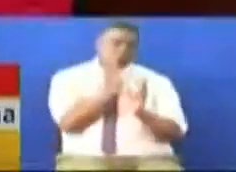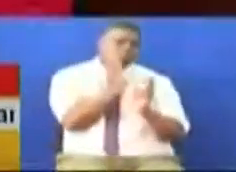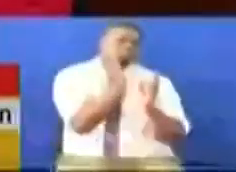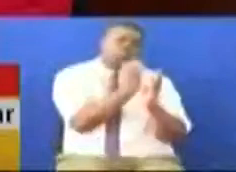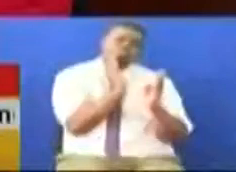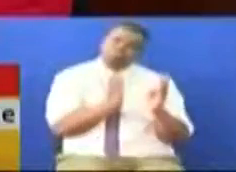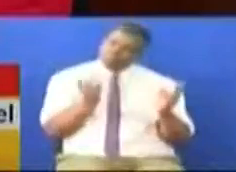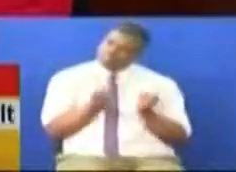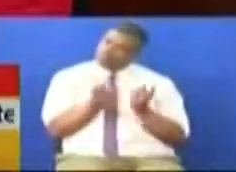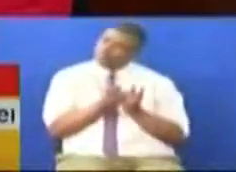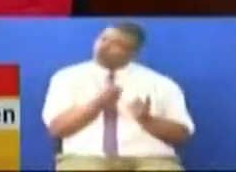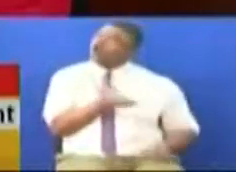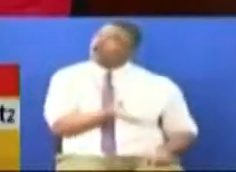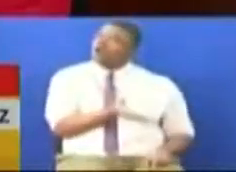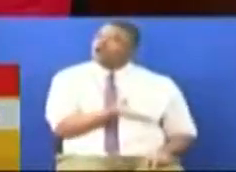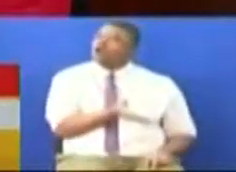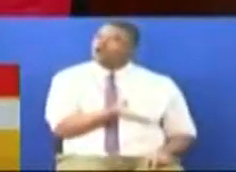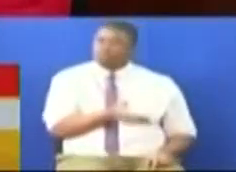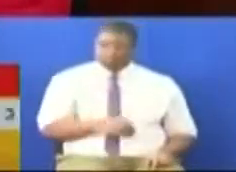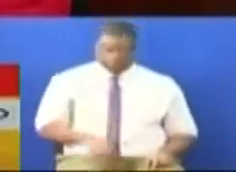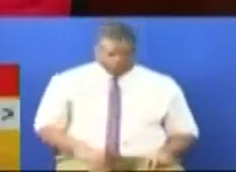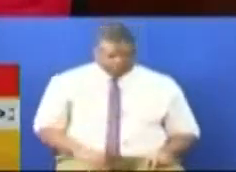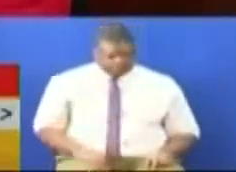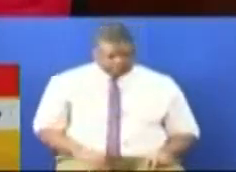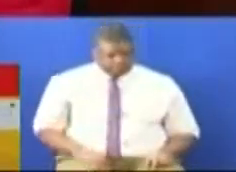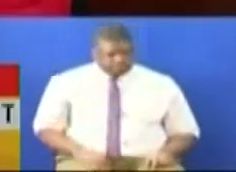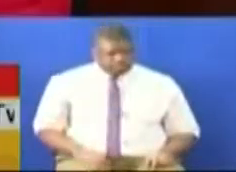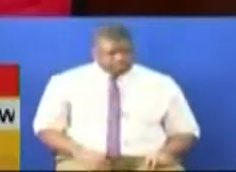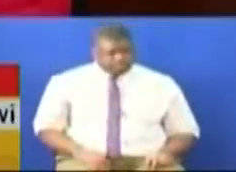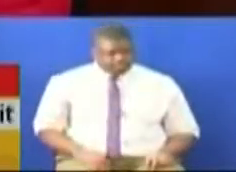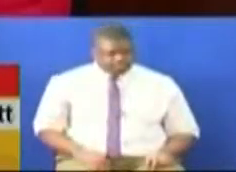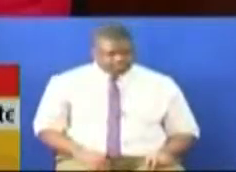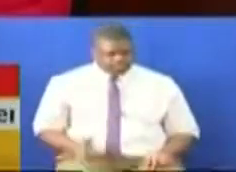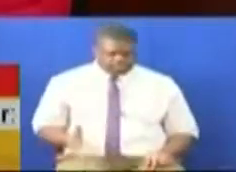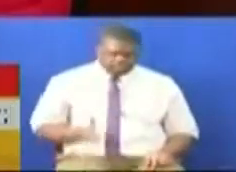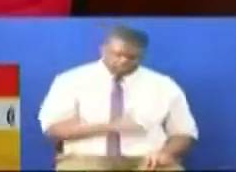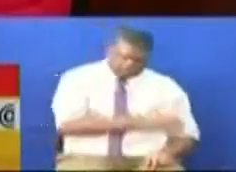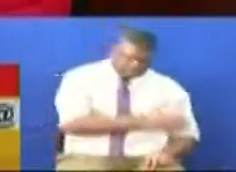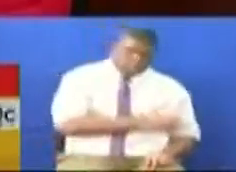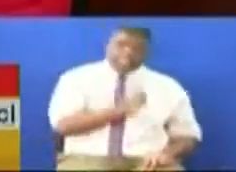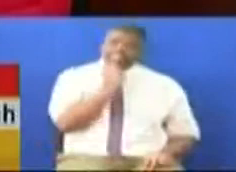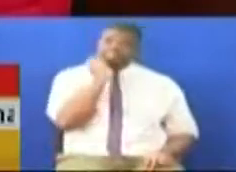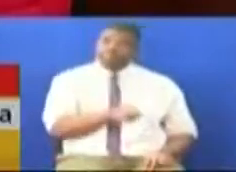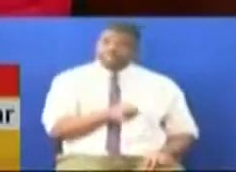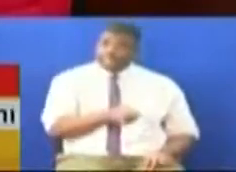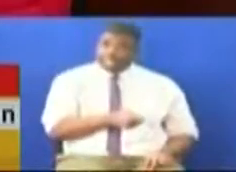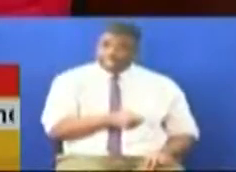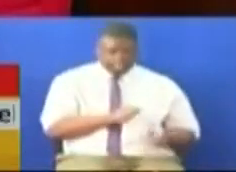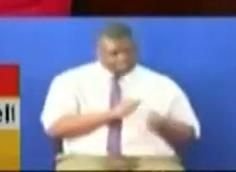Mheshimiwa Speaker, kingine ambacho naweza kuongea kwa sababu nina muda kidogo ni swala la NIDA.